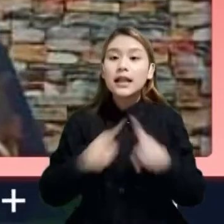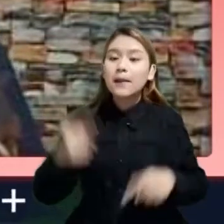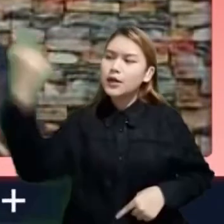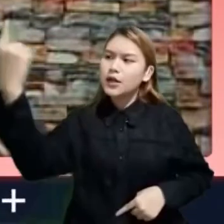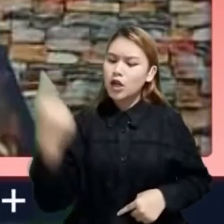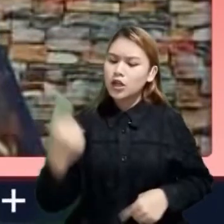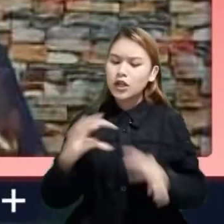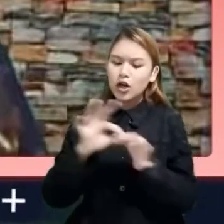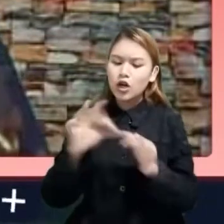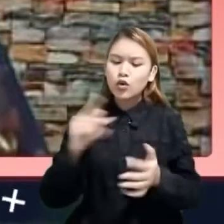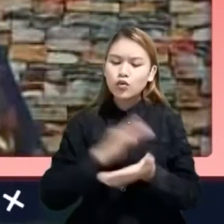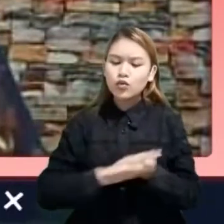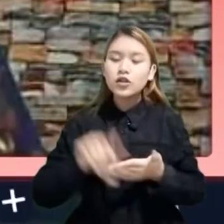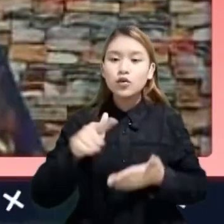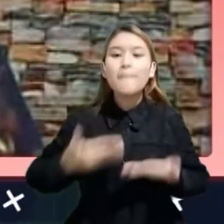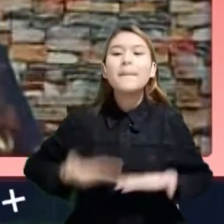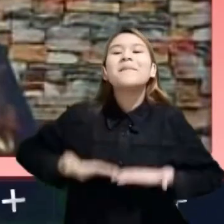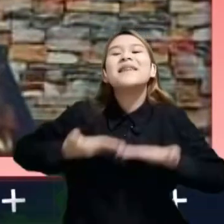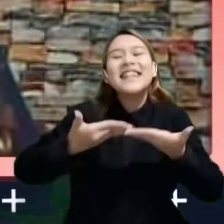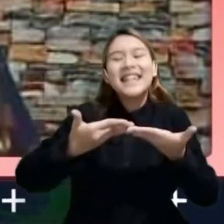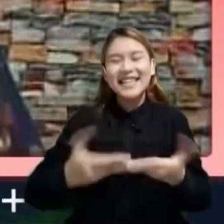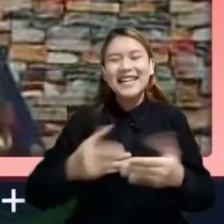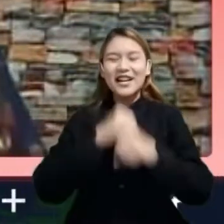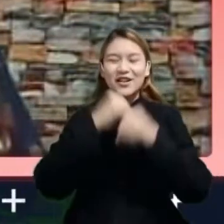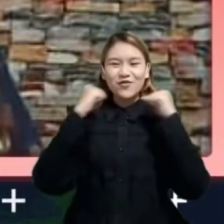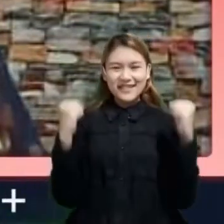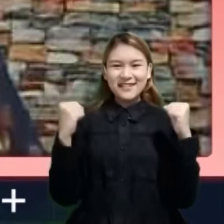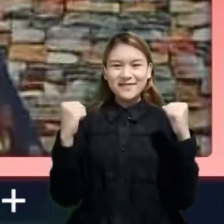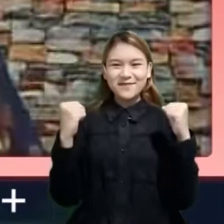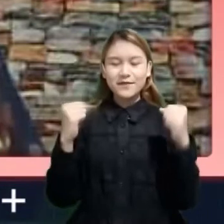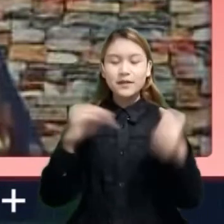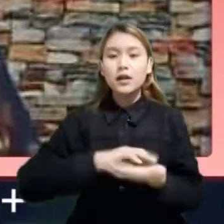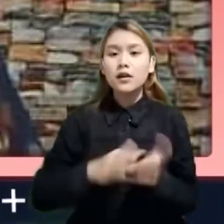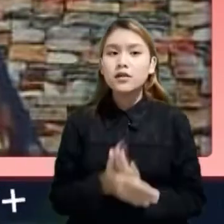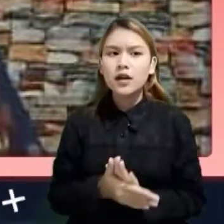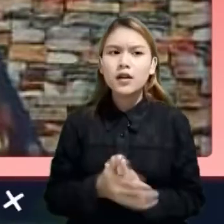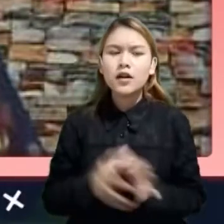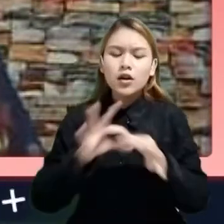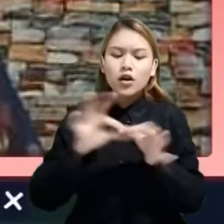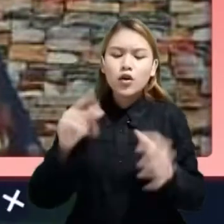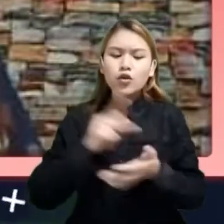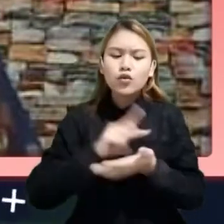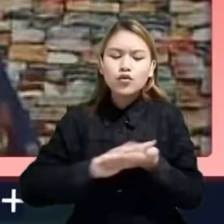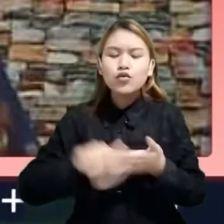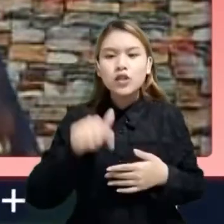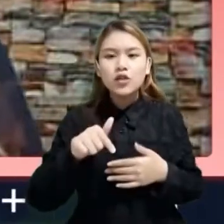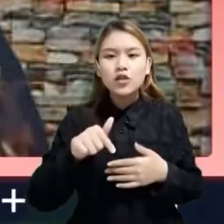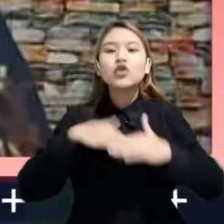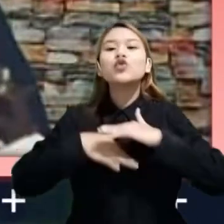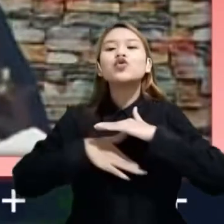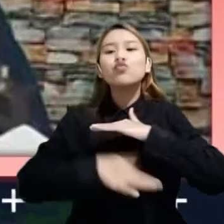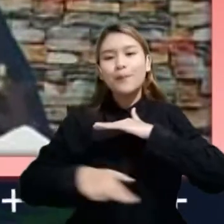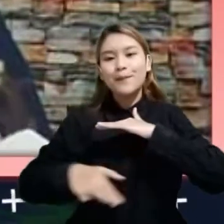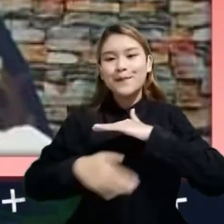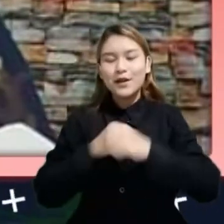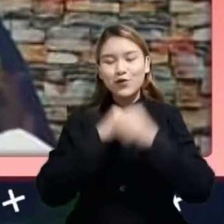kuasa. Dengan kata lain, Roh Kudus adalah sumber kuasa menurut ayat ini. Bagaimana kalau kita